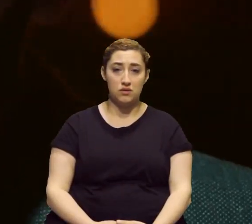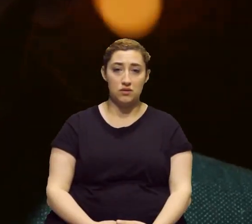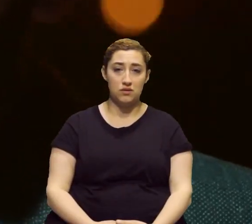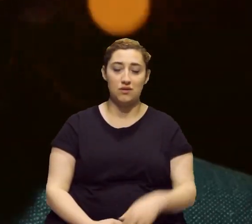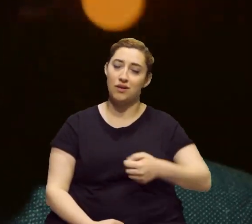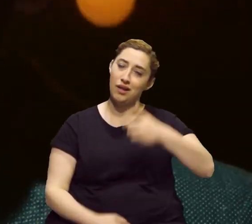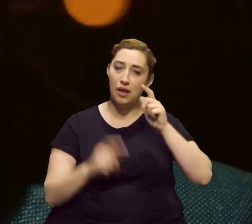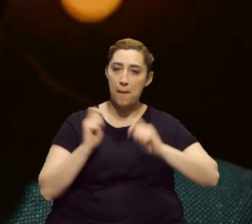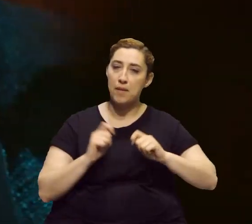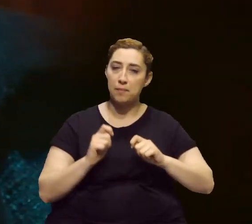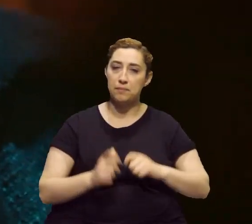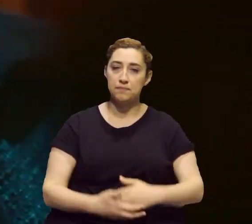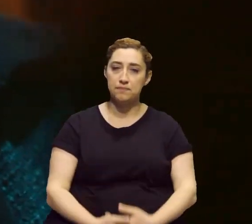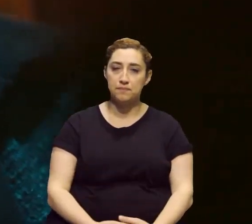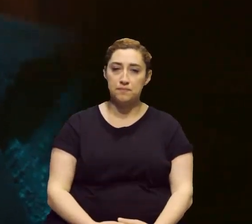Yazı tura atalım.